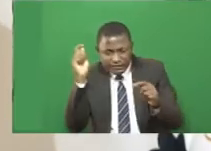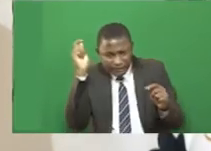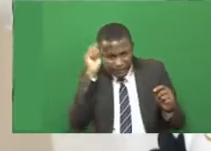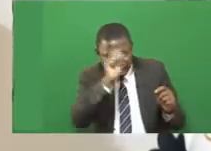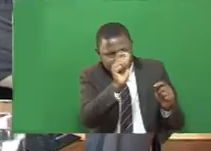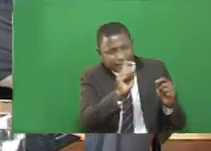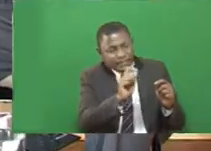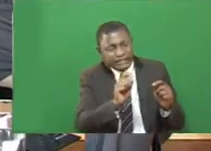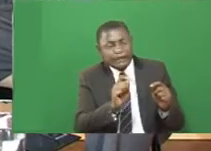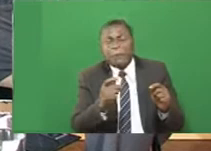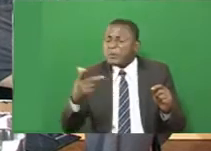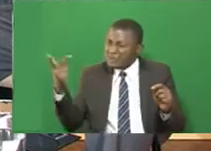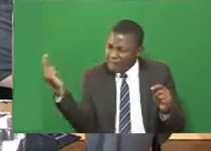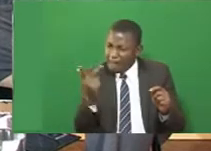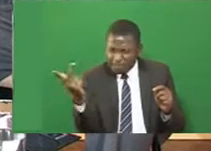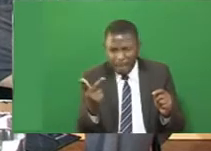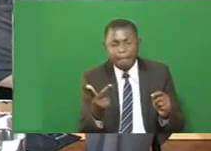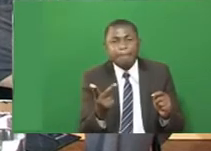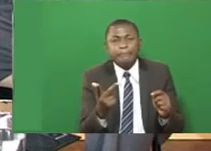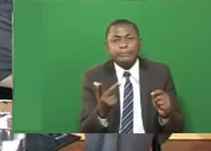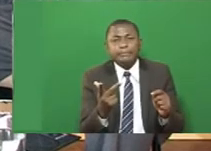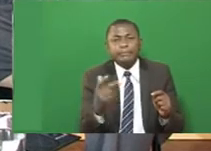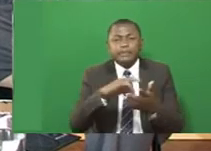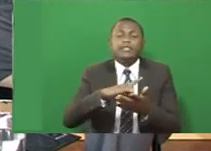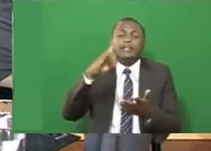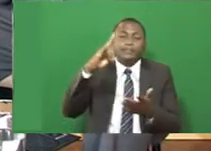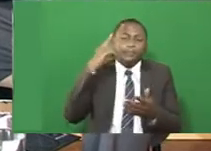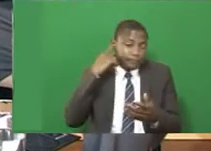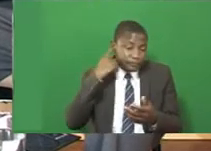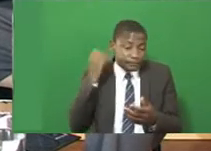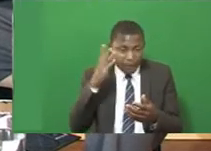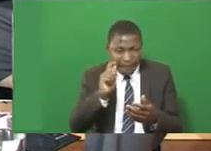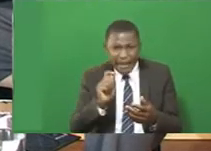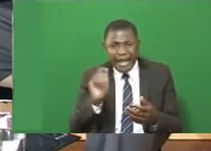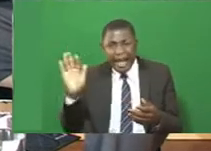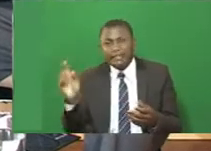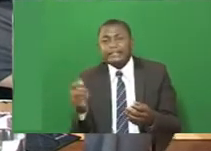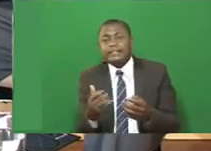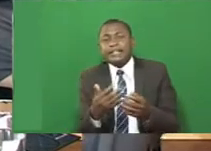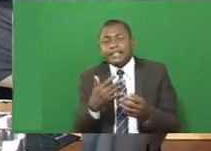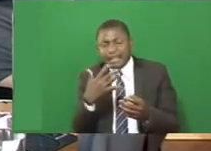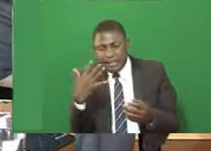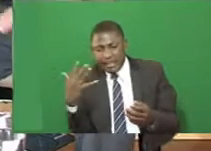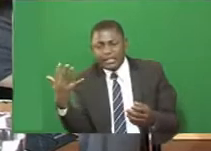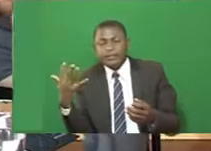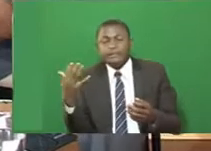But ukatarisa zvimwe zvese Mozisi akanzi chiita zvakafanana aigadzira iye